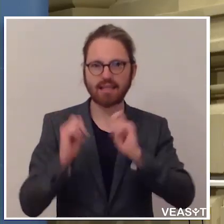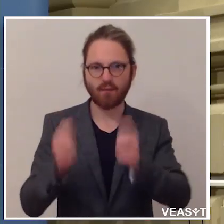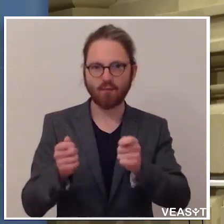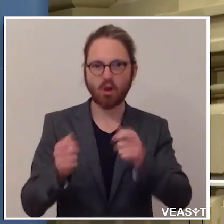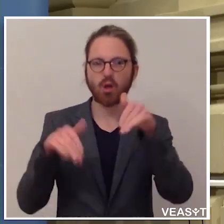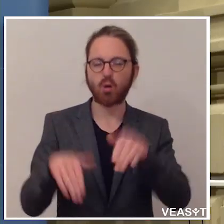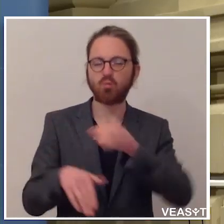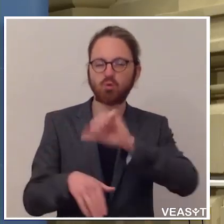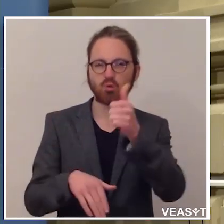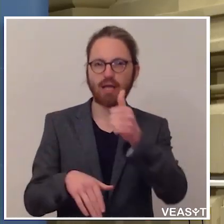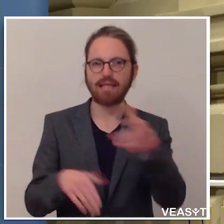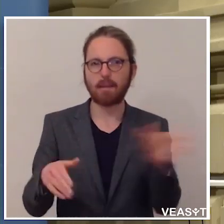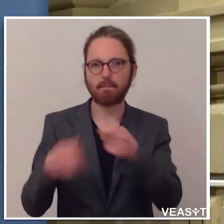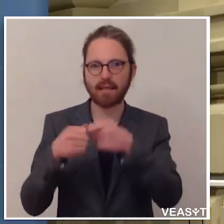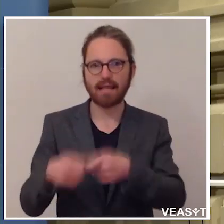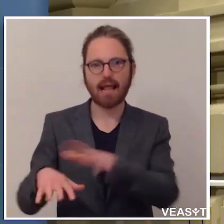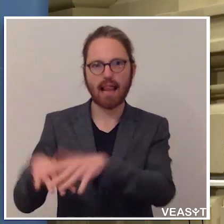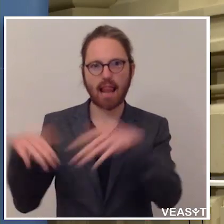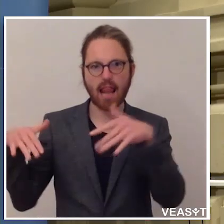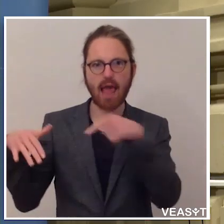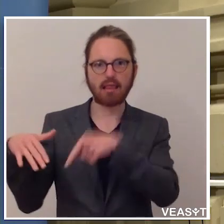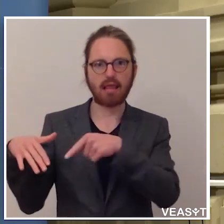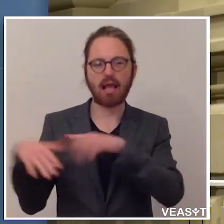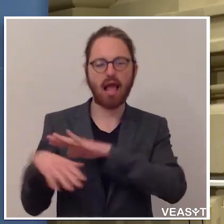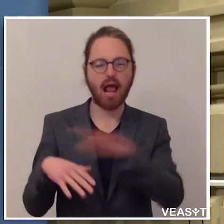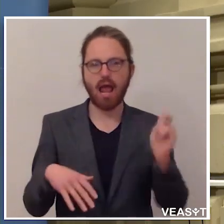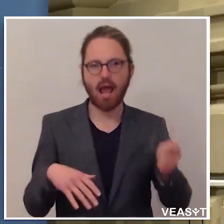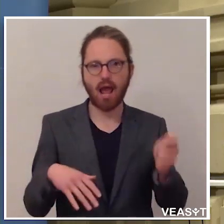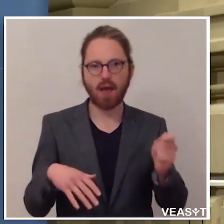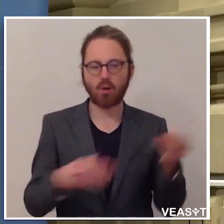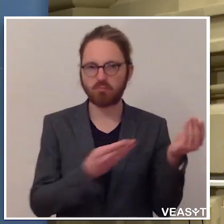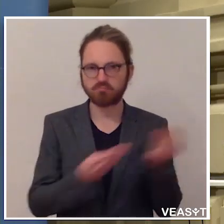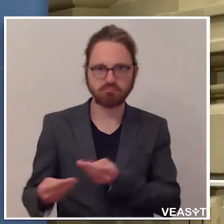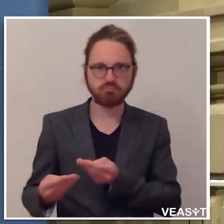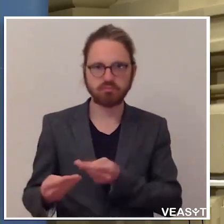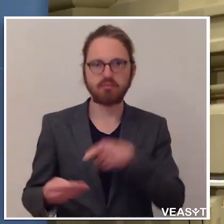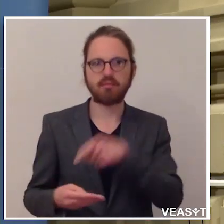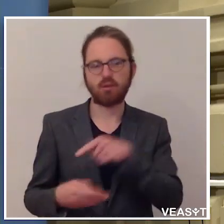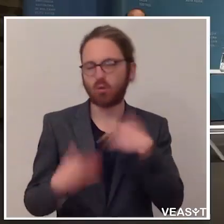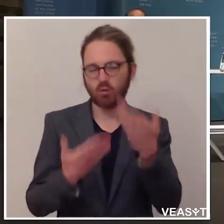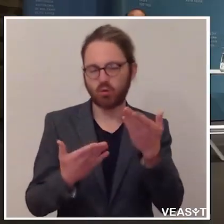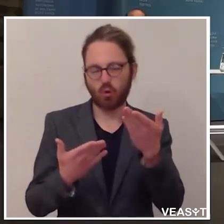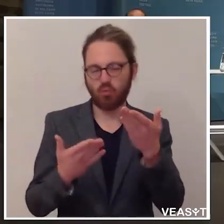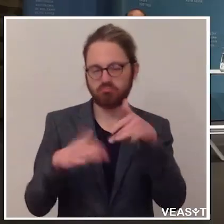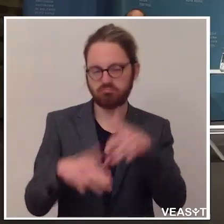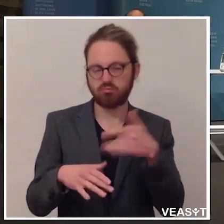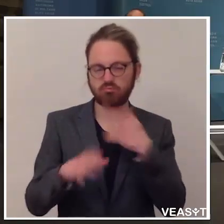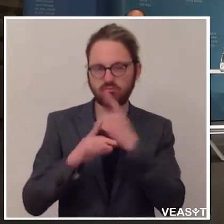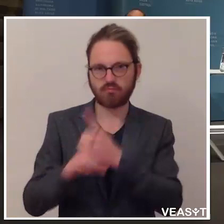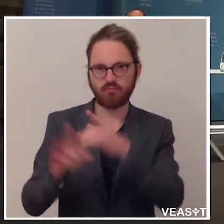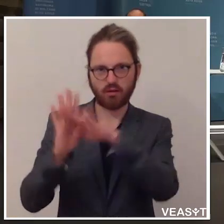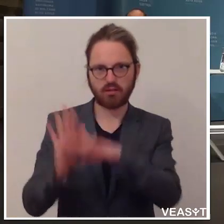die Abgeordneten, und das ist die Spielregel, die wir einhalten wollen. Veniamo alle